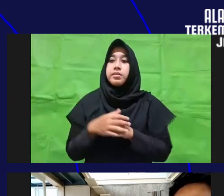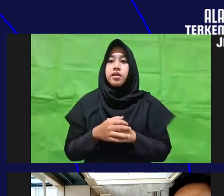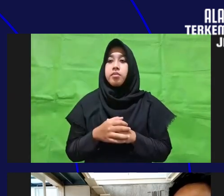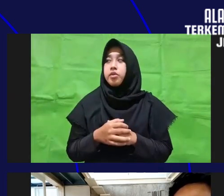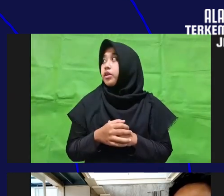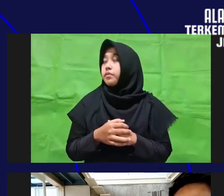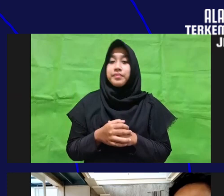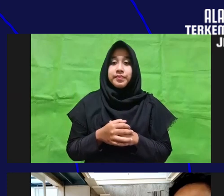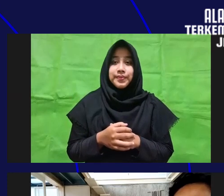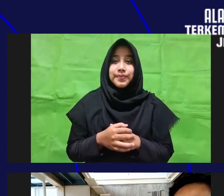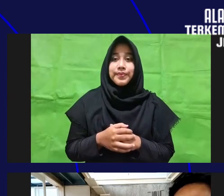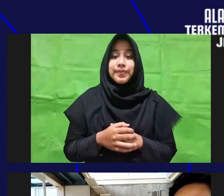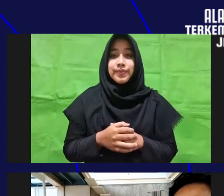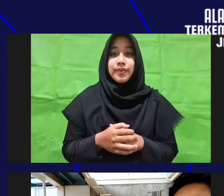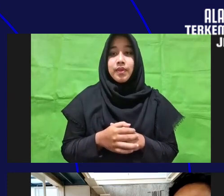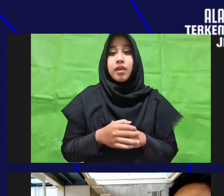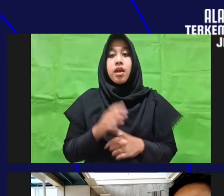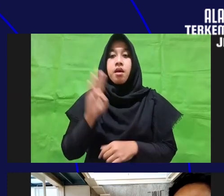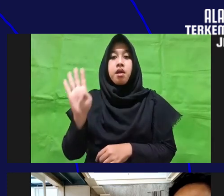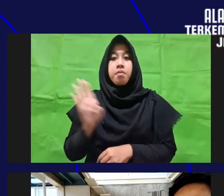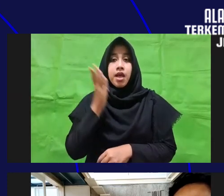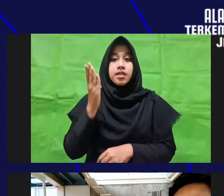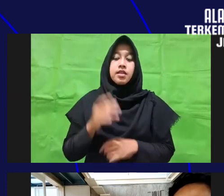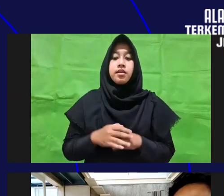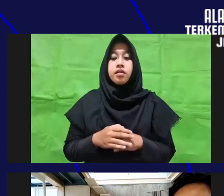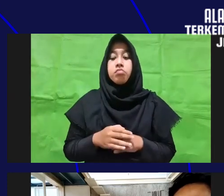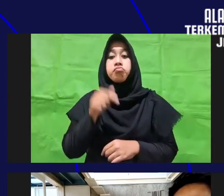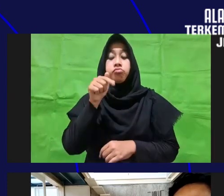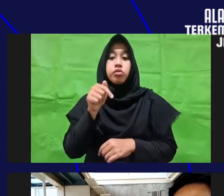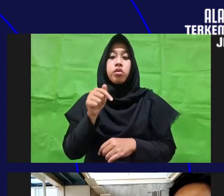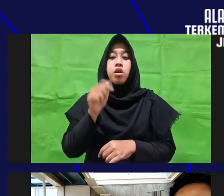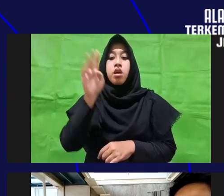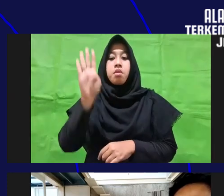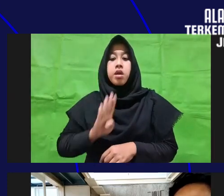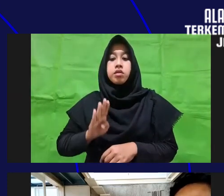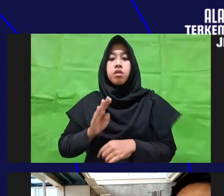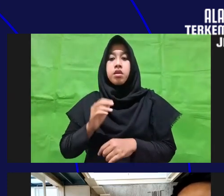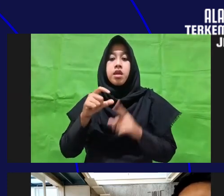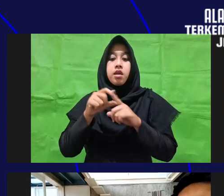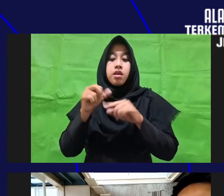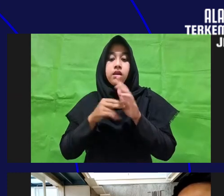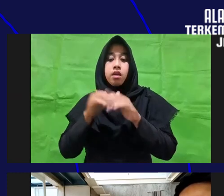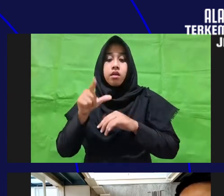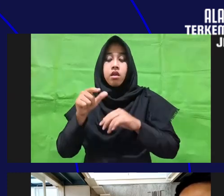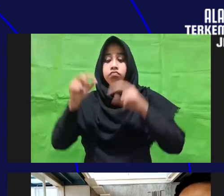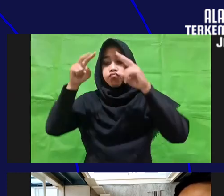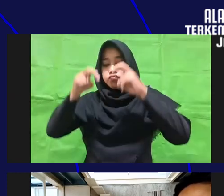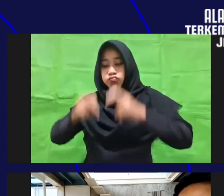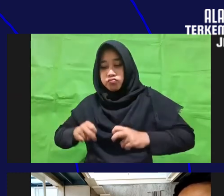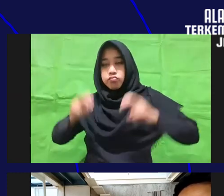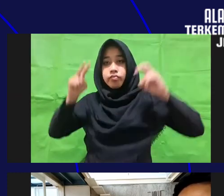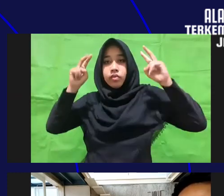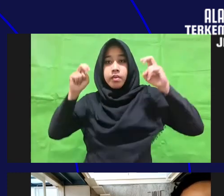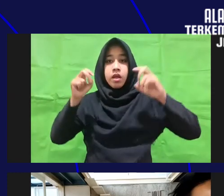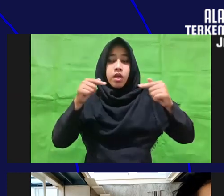Biennale Jogja Indonesia Brazil. Pada saat itu Daniel mengeksplor topik tentang